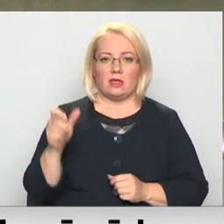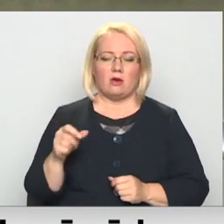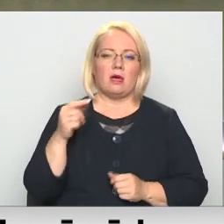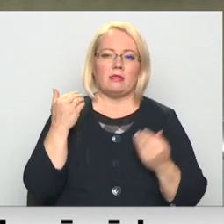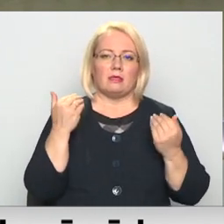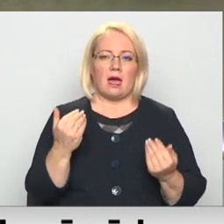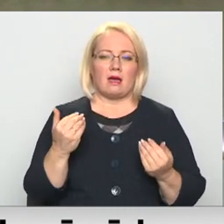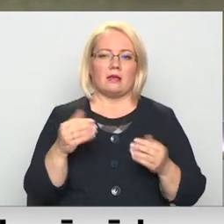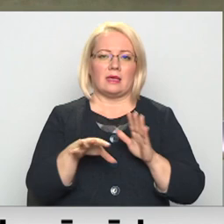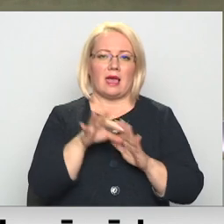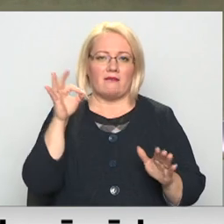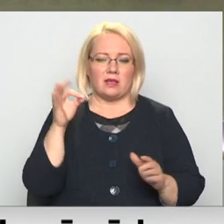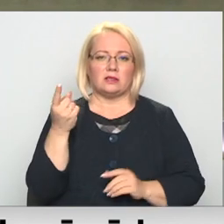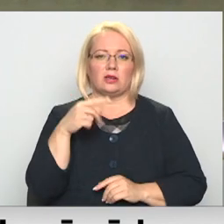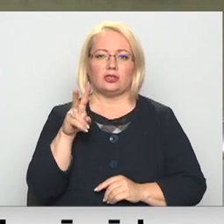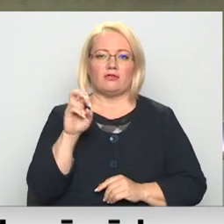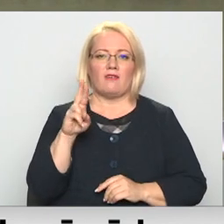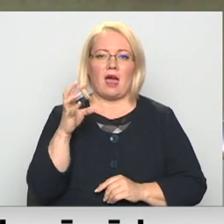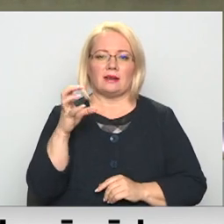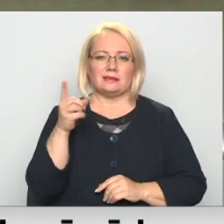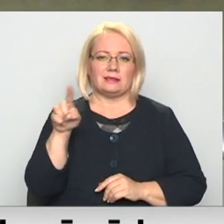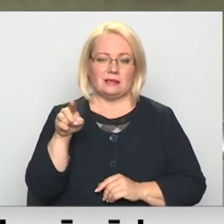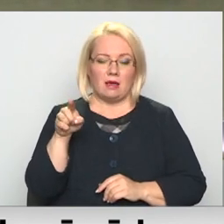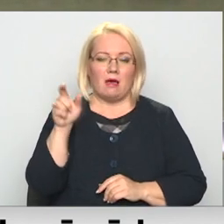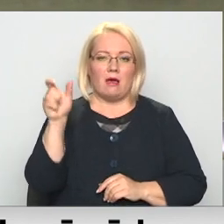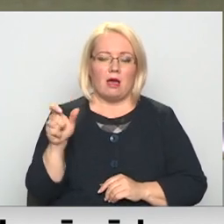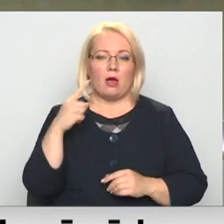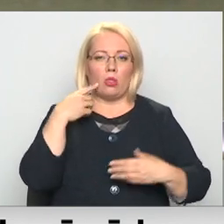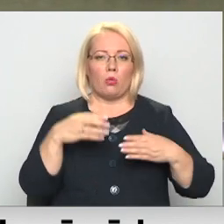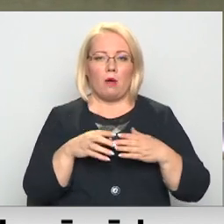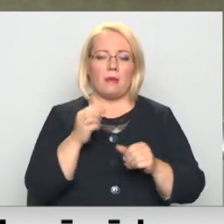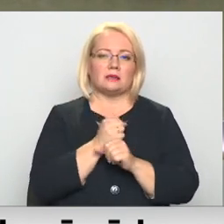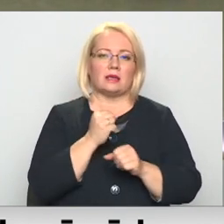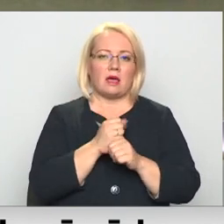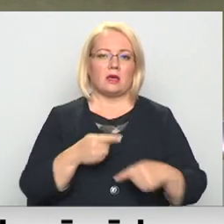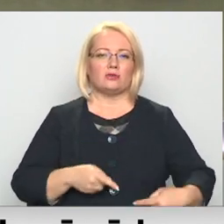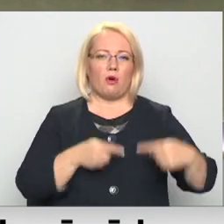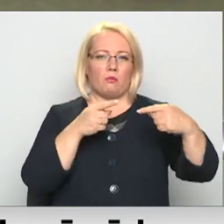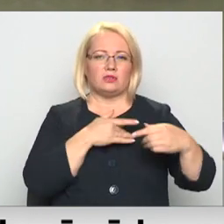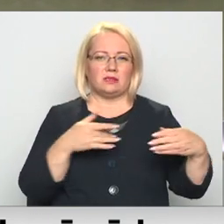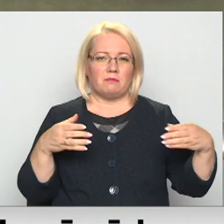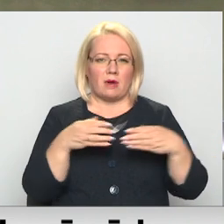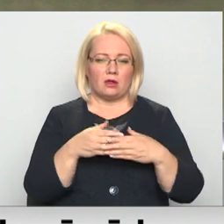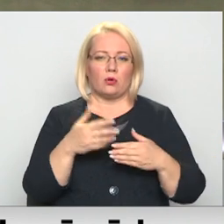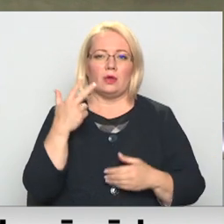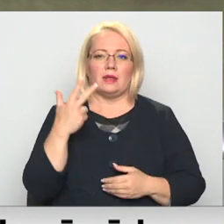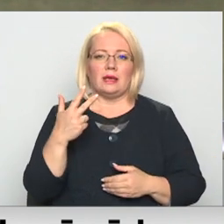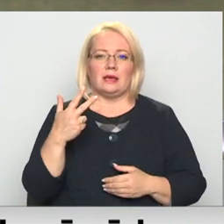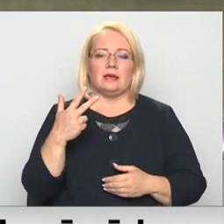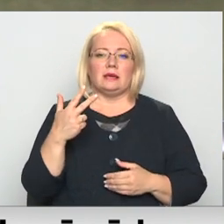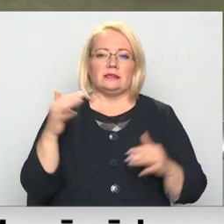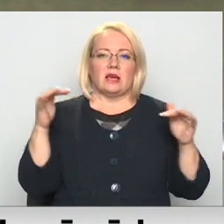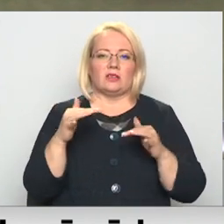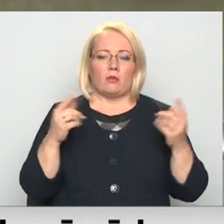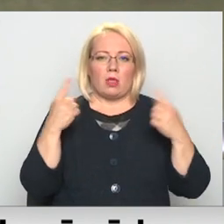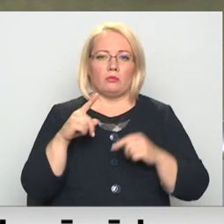ilgadējais priekšsēdētājs Monvīts Švarts. Turpmāk domē darbosies arī opozīcija, kas pēdējo triju sasaukumu laikā būs pirmā, un